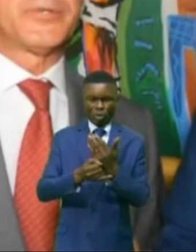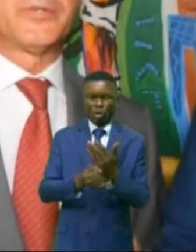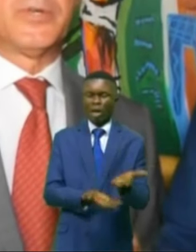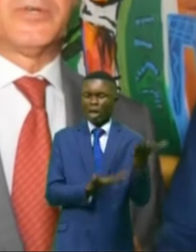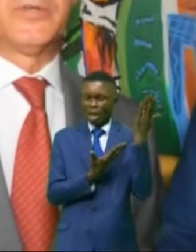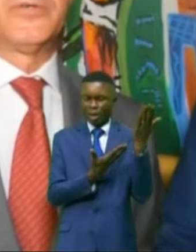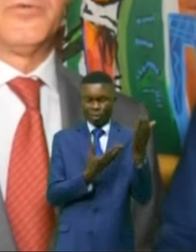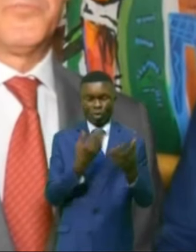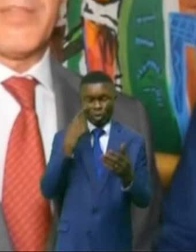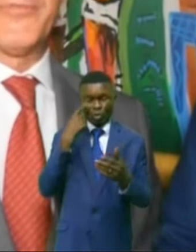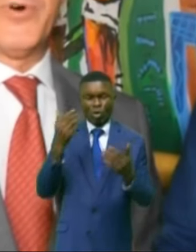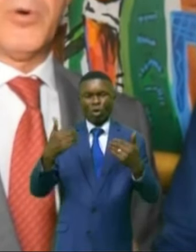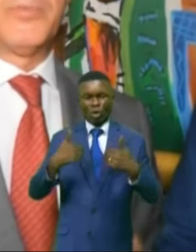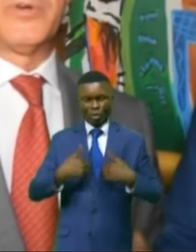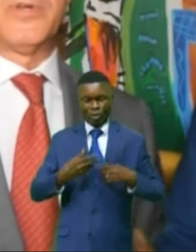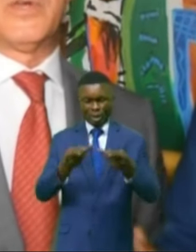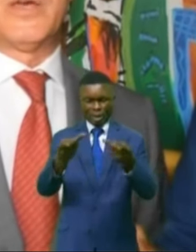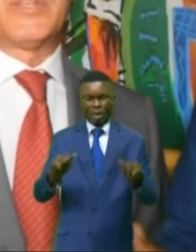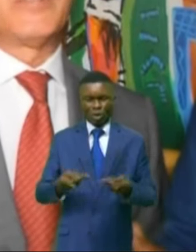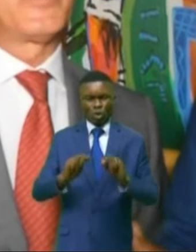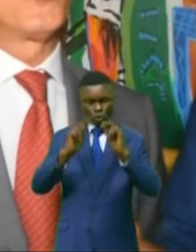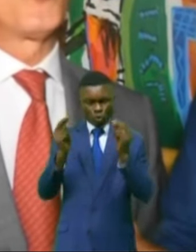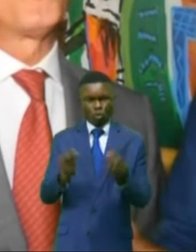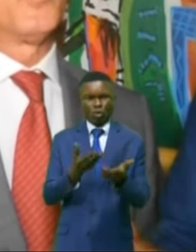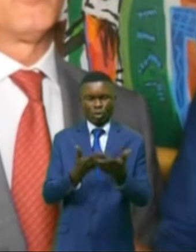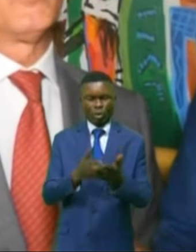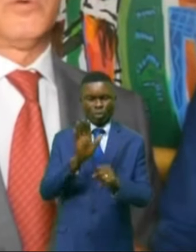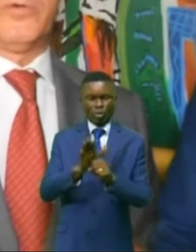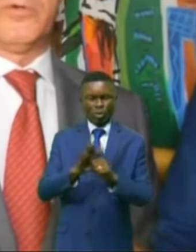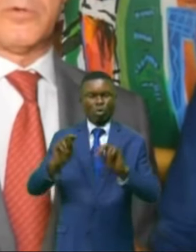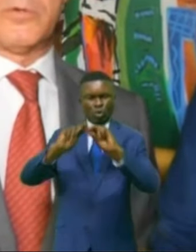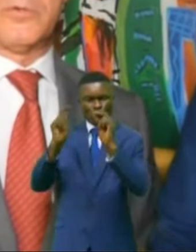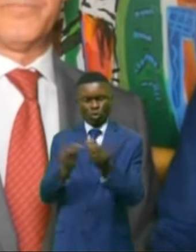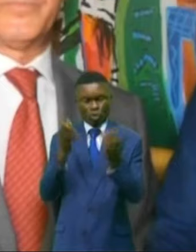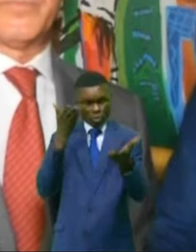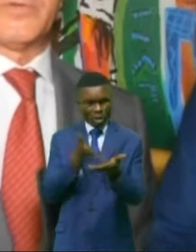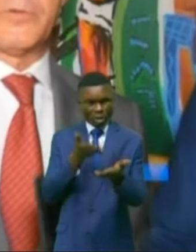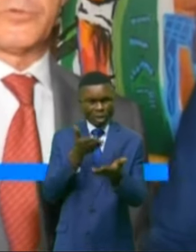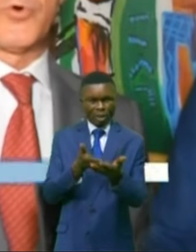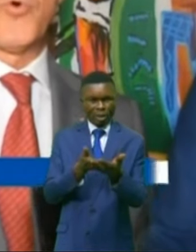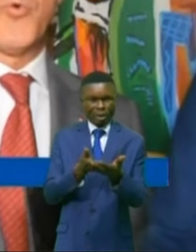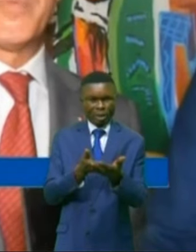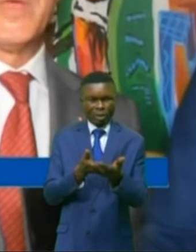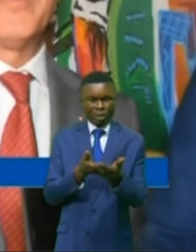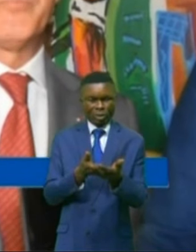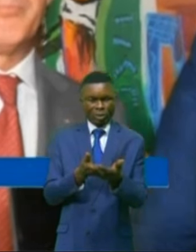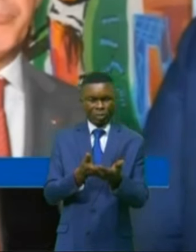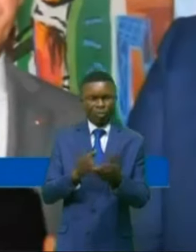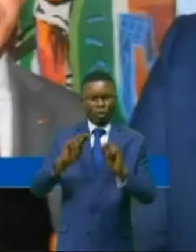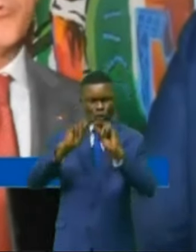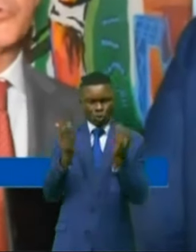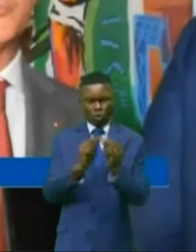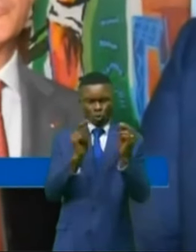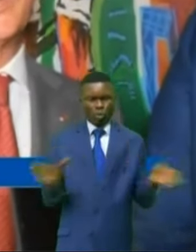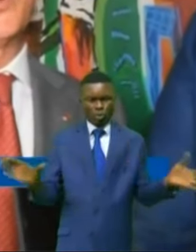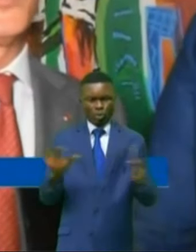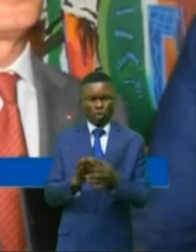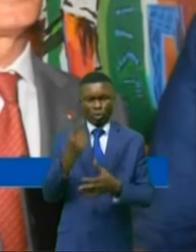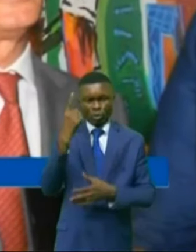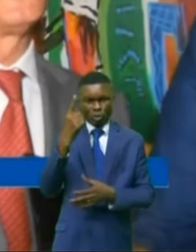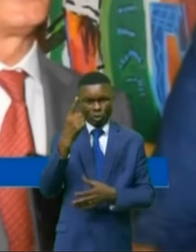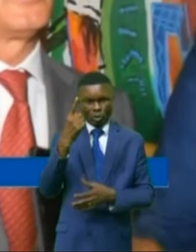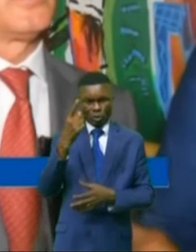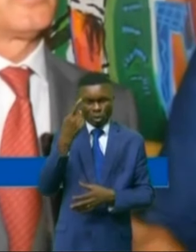voir une plateforme avec différents groupements se regrouper pour se donner